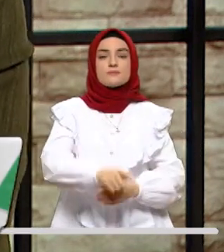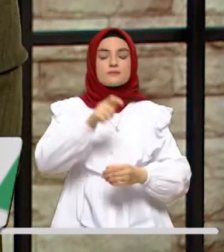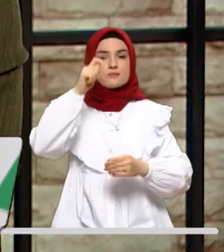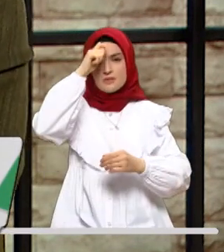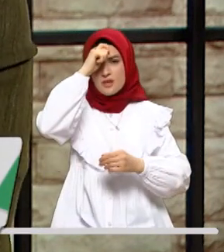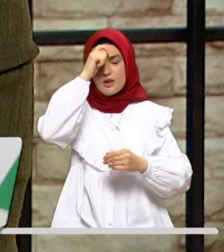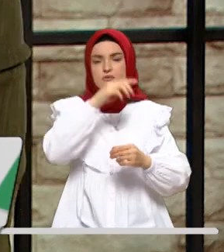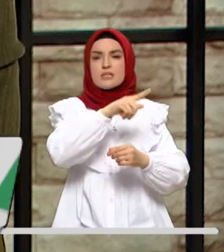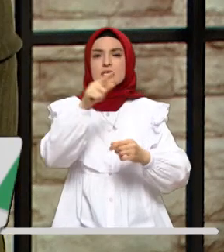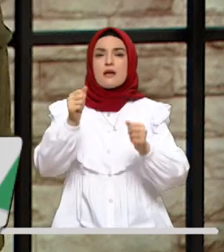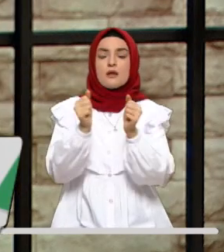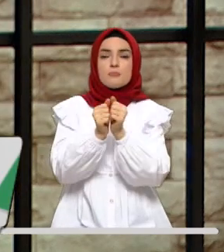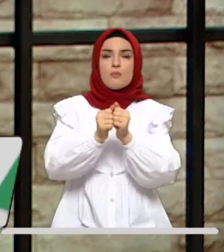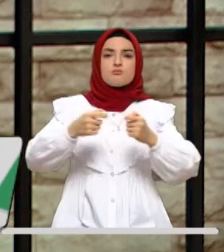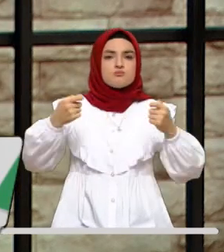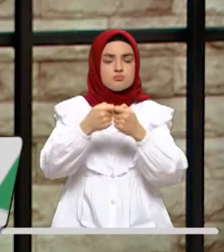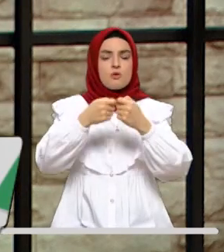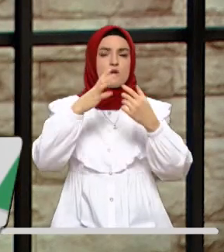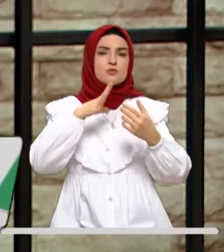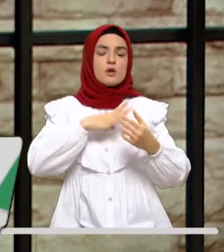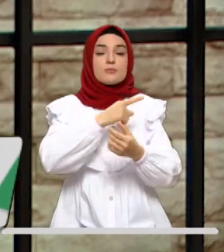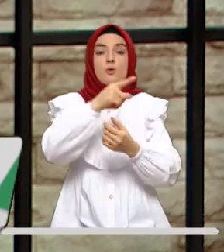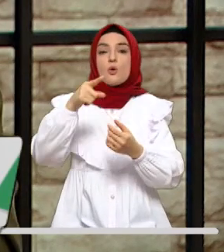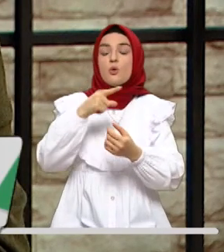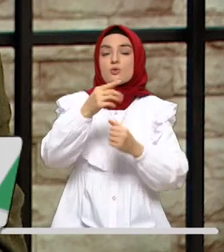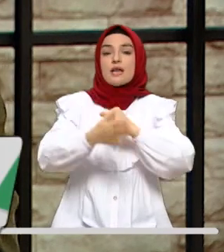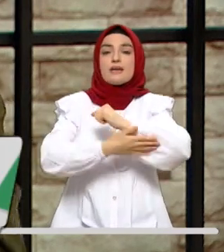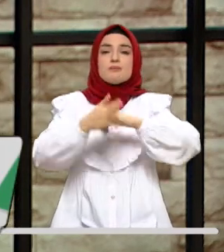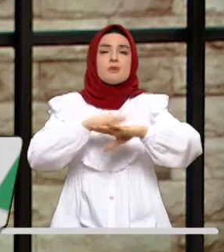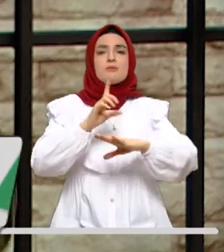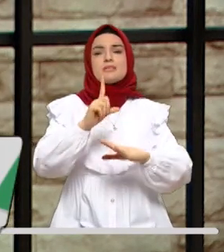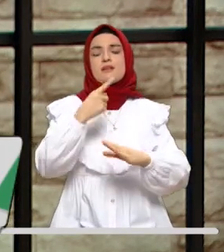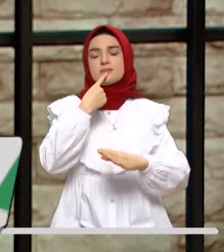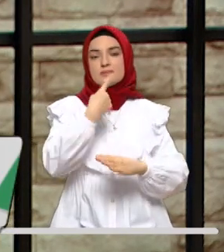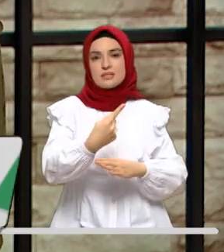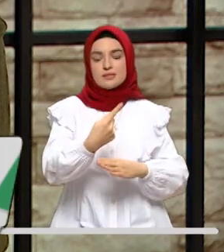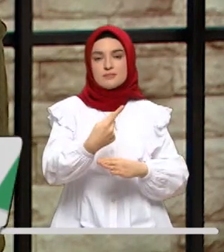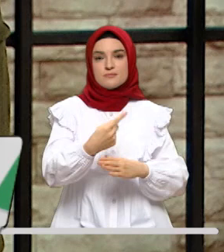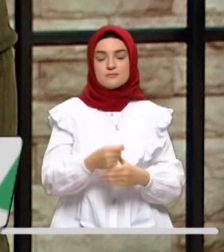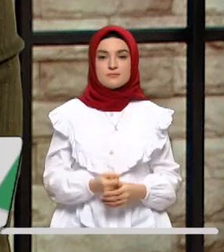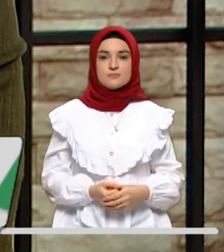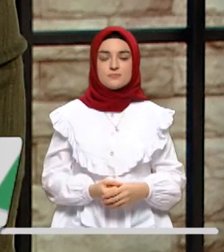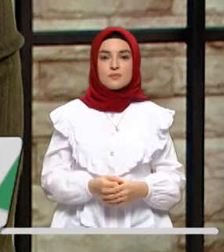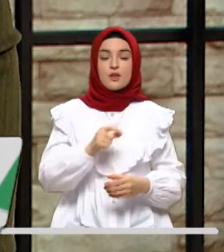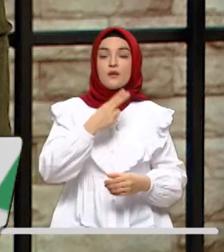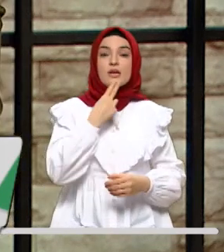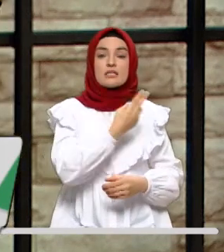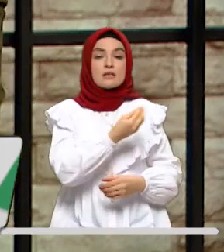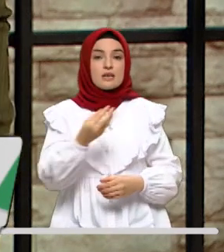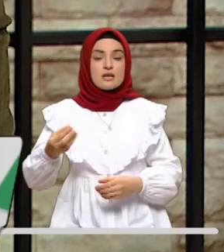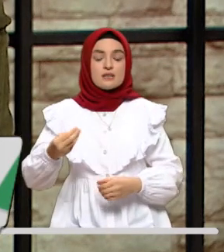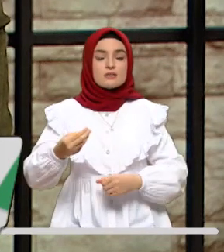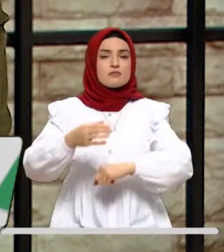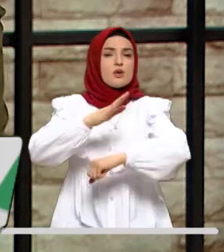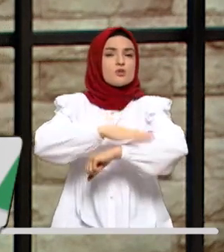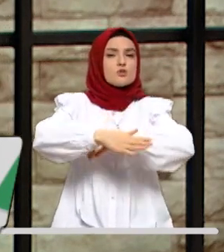kafirlerle, gavurlarla harp halinde. Bizim onlara yardım etmemiz gerekir dedi. Ve Lahor'da kadınların